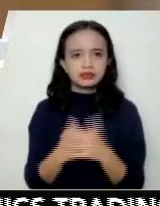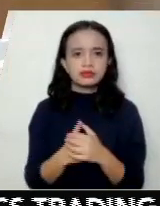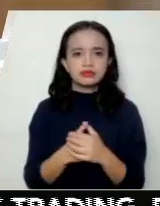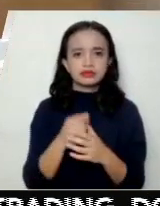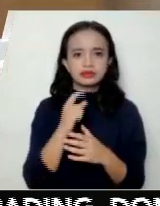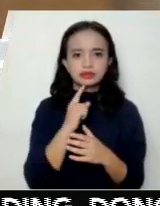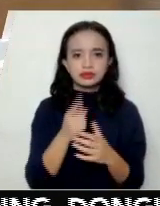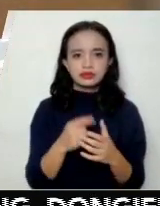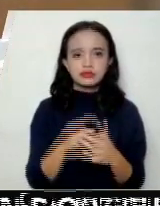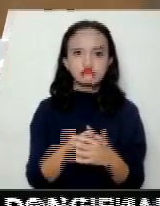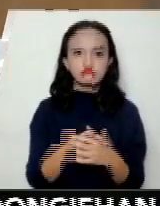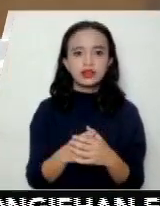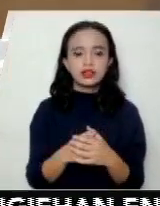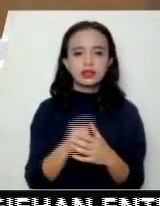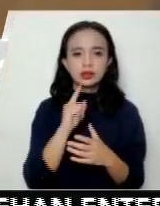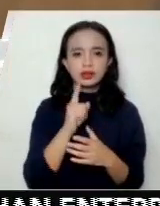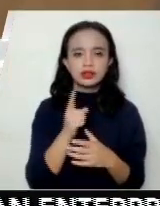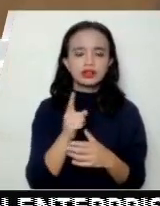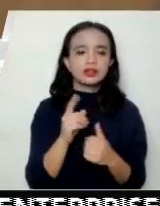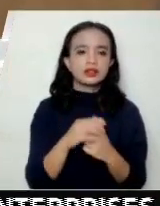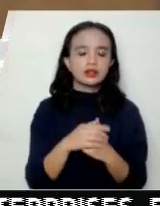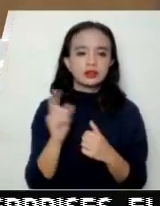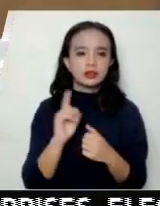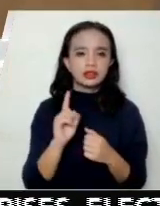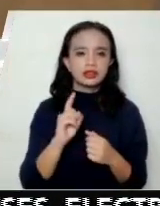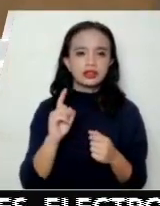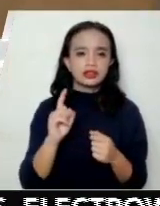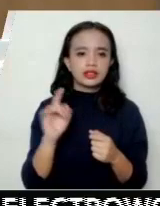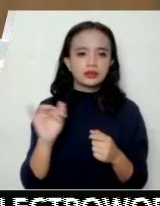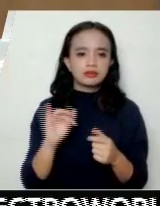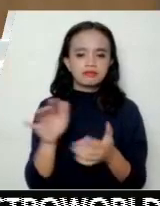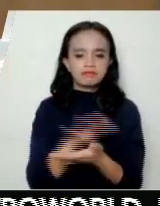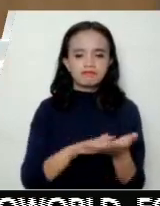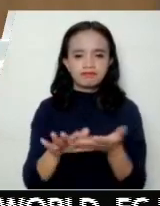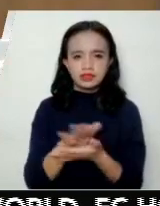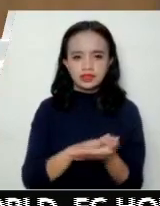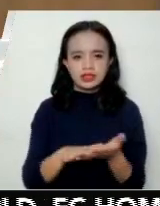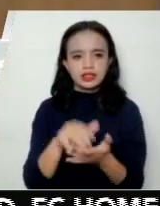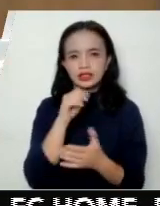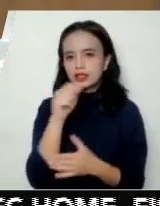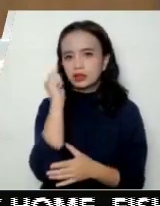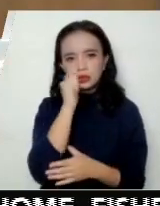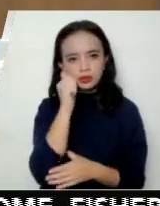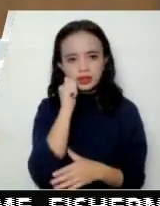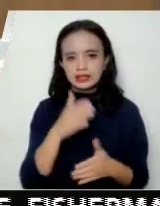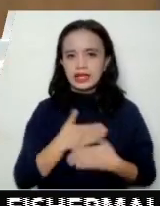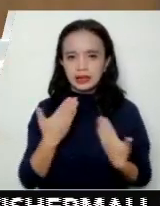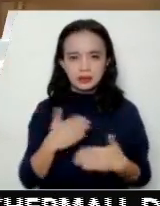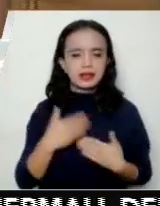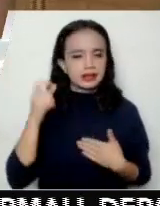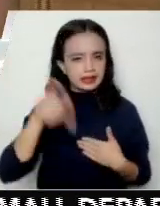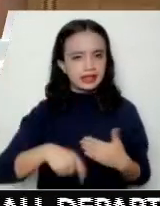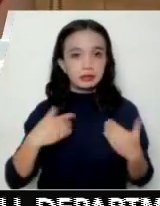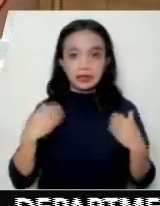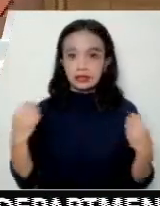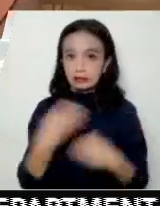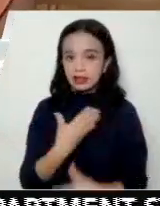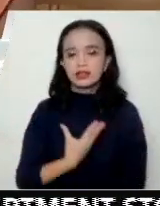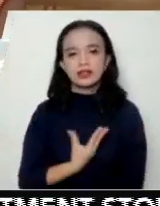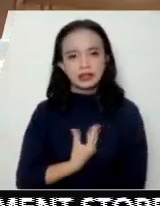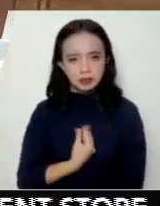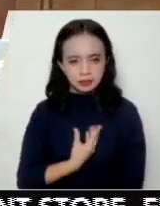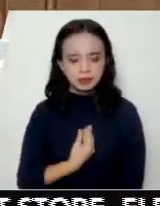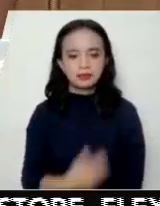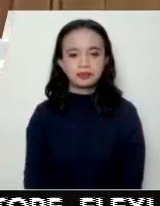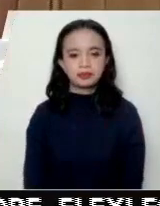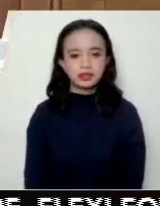parang rides nga po sa roller coaster hindi palaging masaya kay kailangan may takot at may kaba hindi na ikinaila